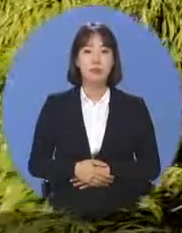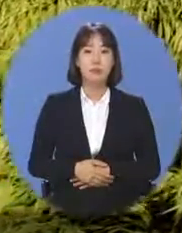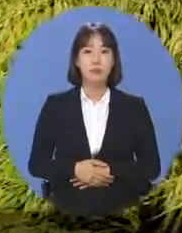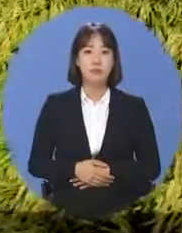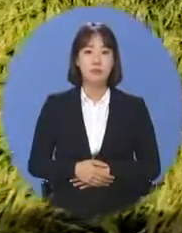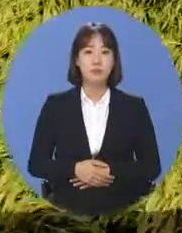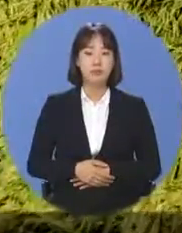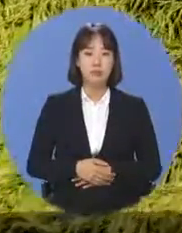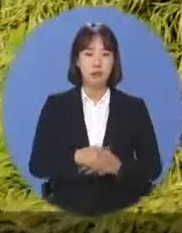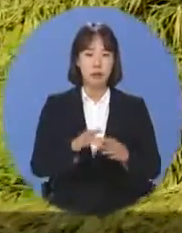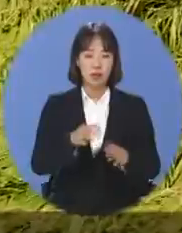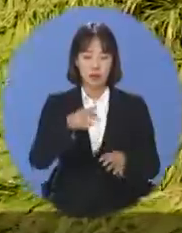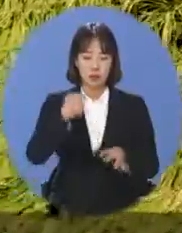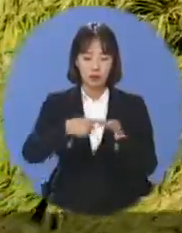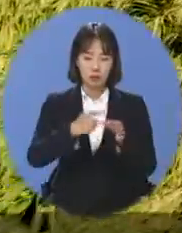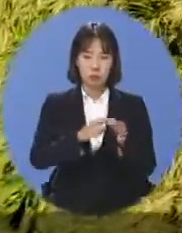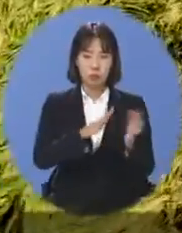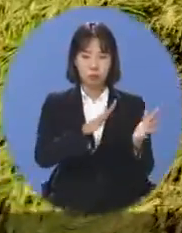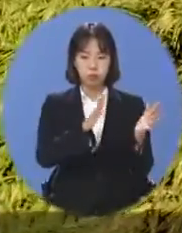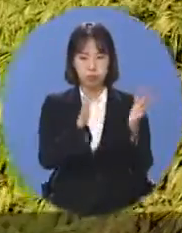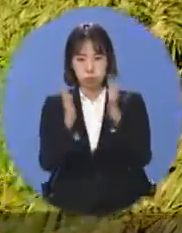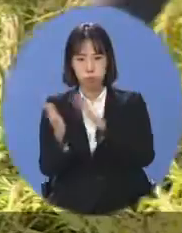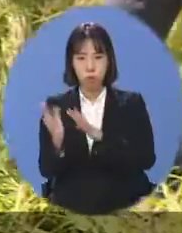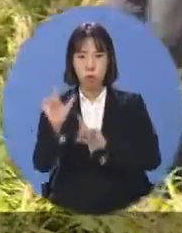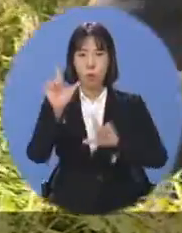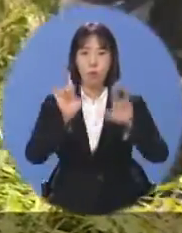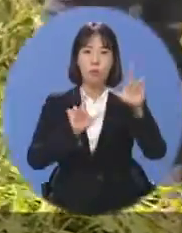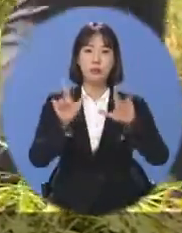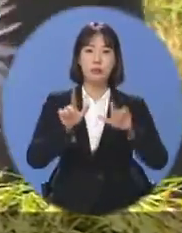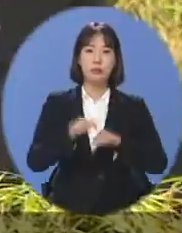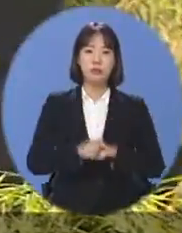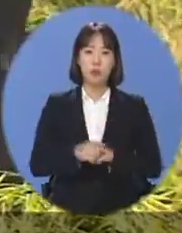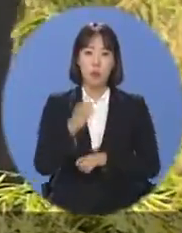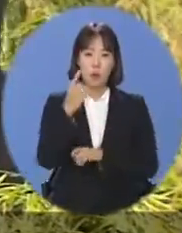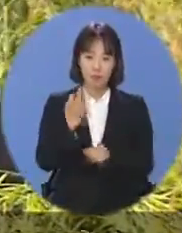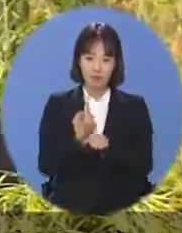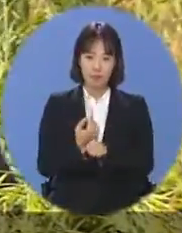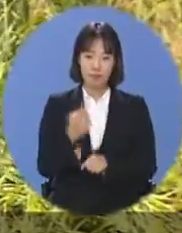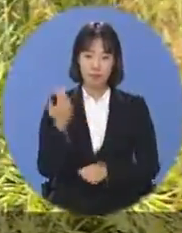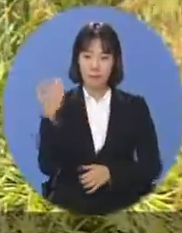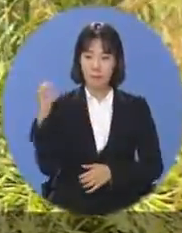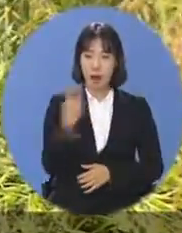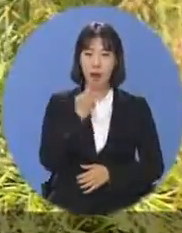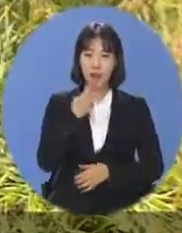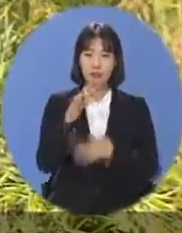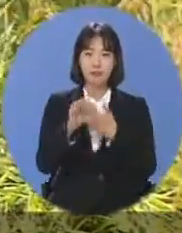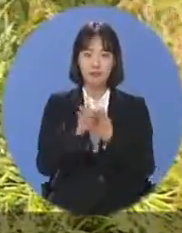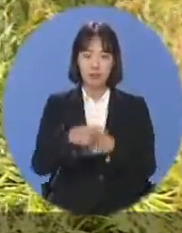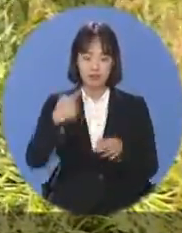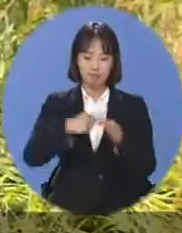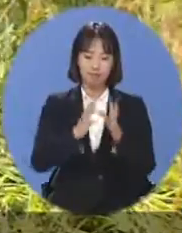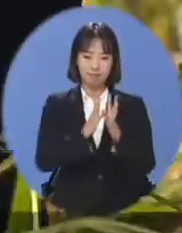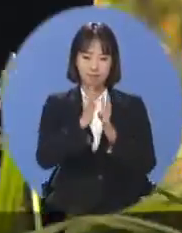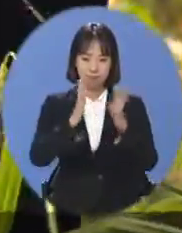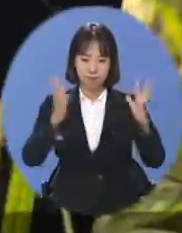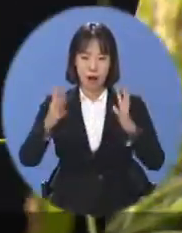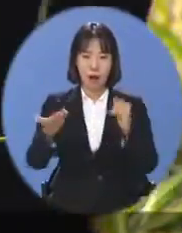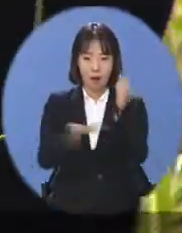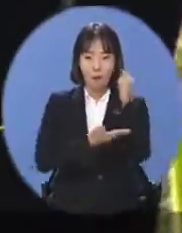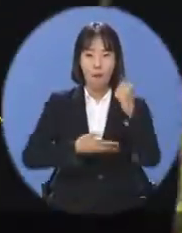마치 발로 밟힌 것처럼 벼들이 서 있지 못하고 누워 있습니다. 평소 이맘때면 황금빛 들녘에서 농민들이 추수에 바쁜